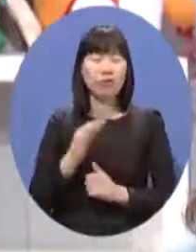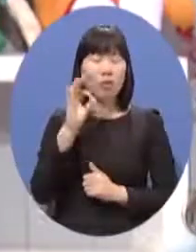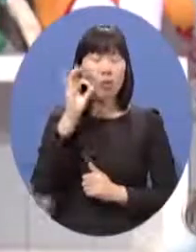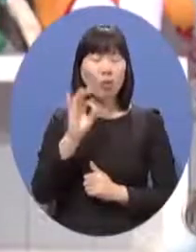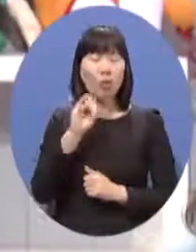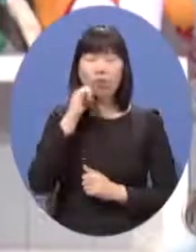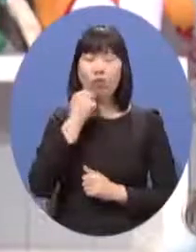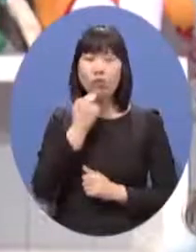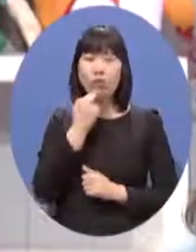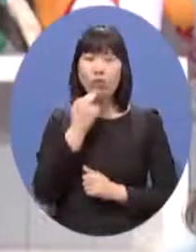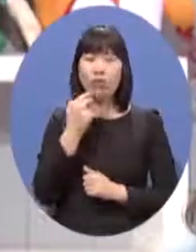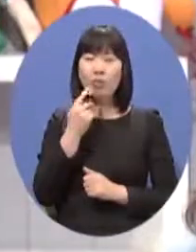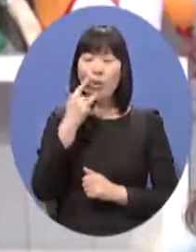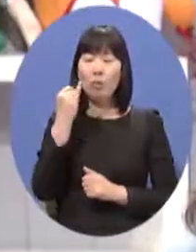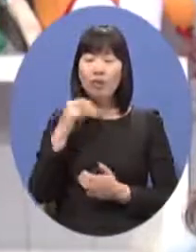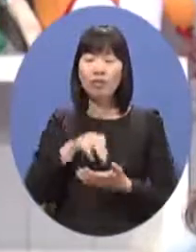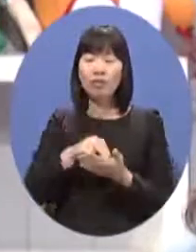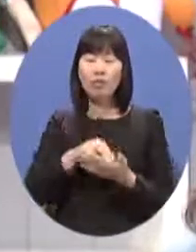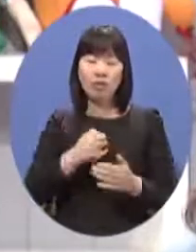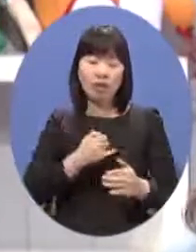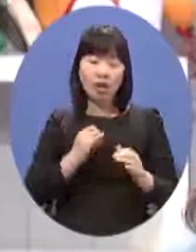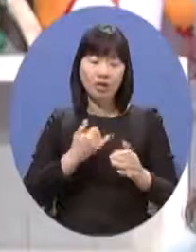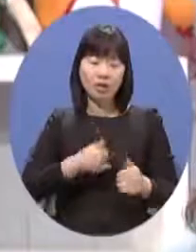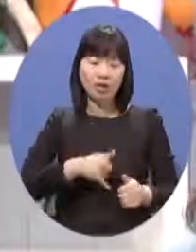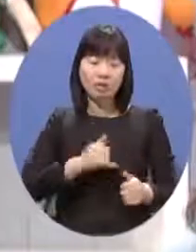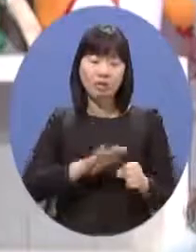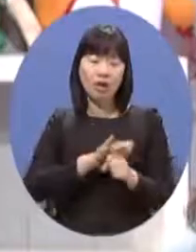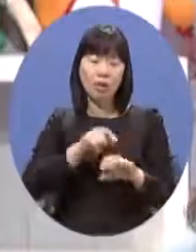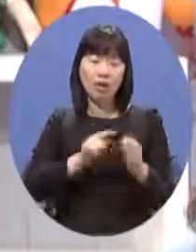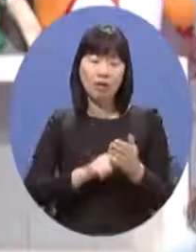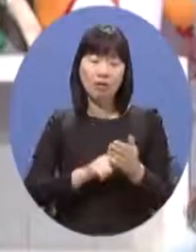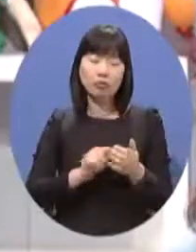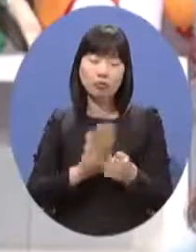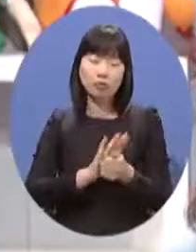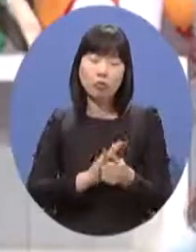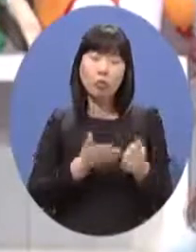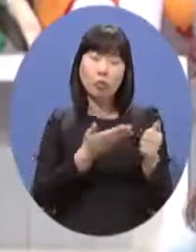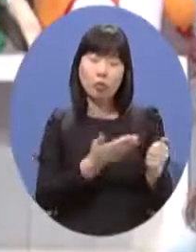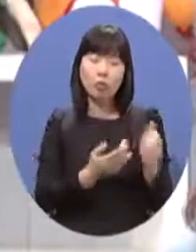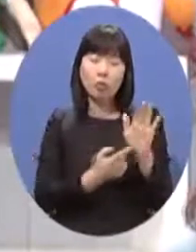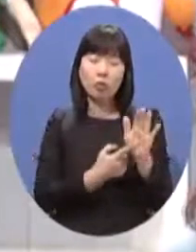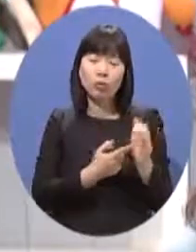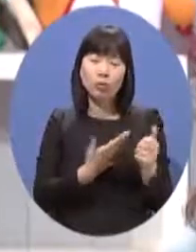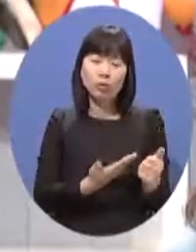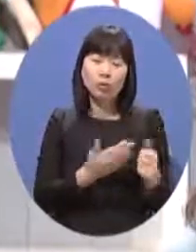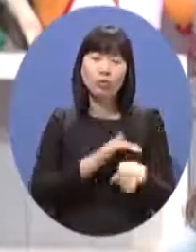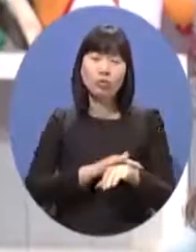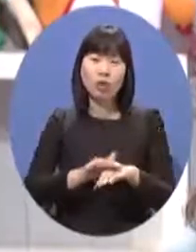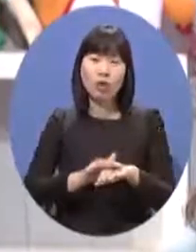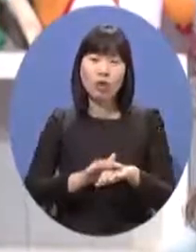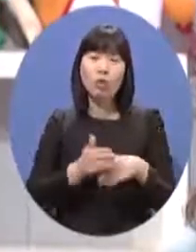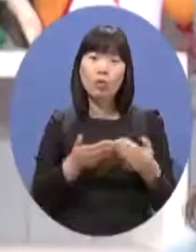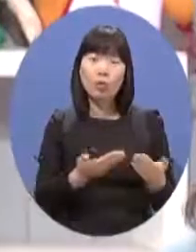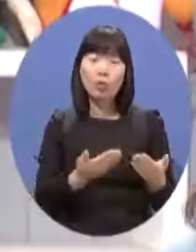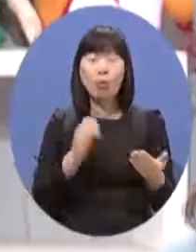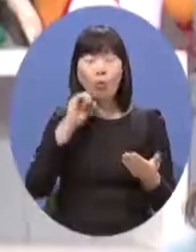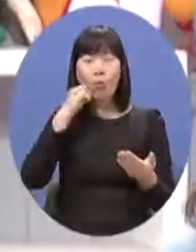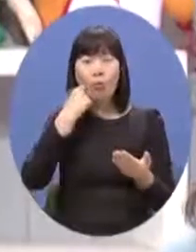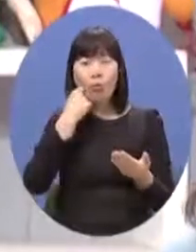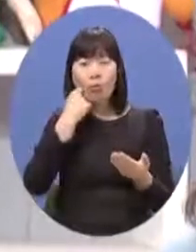그냥 엄마로서 아기를 사랑하는 마음을 표현해주고 또 아이의 반응을 해주고 이런 것들을 잘 해주면 이렇게